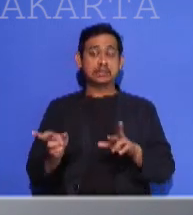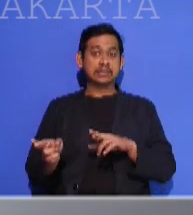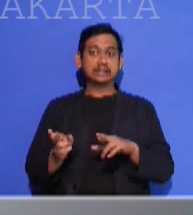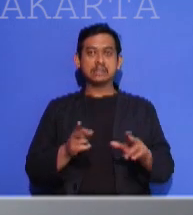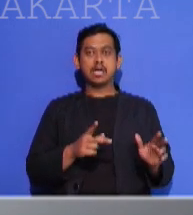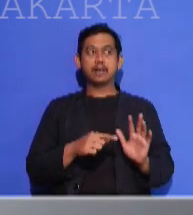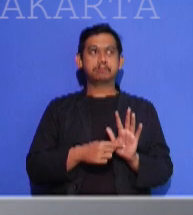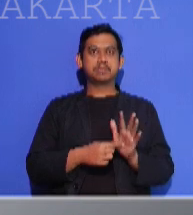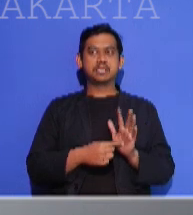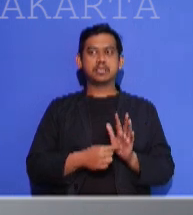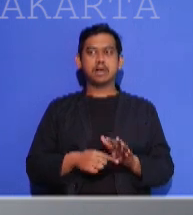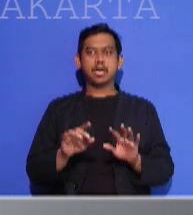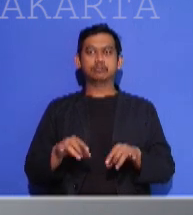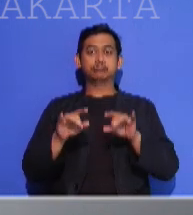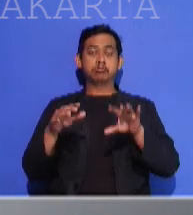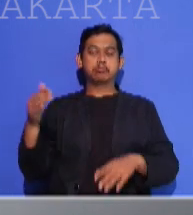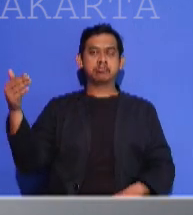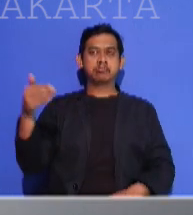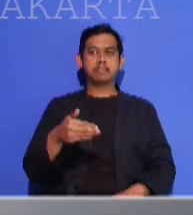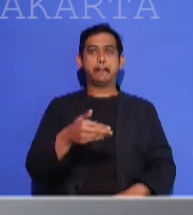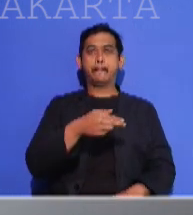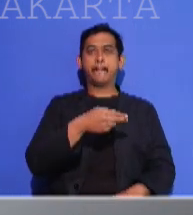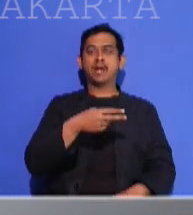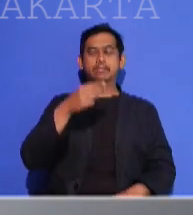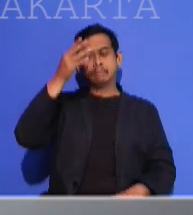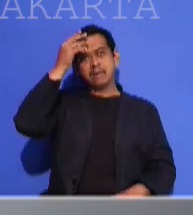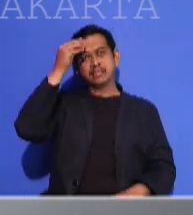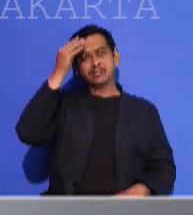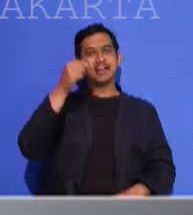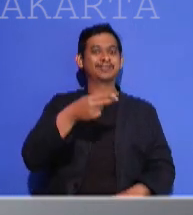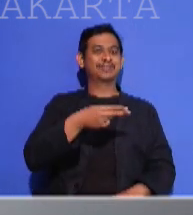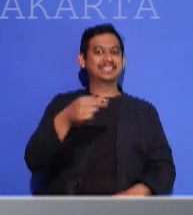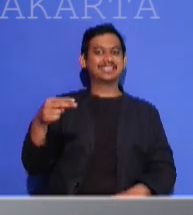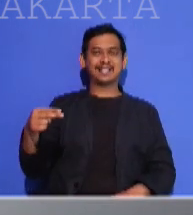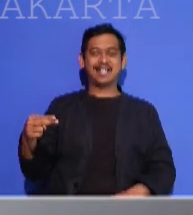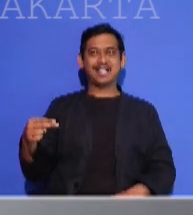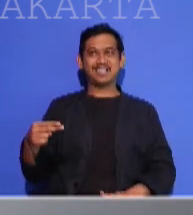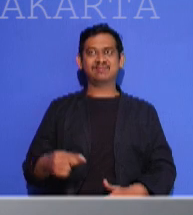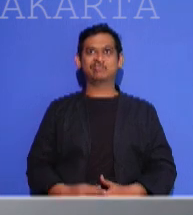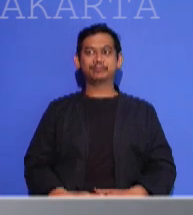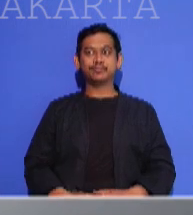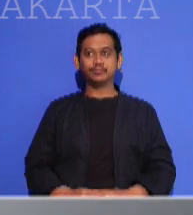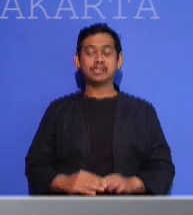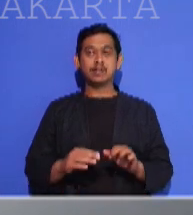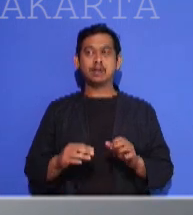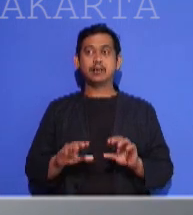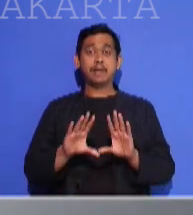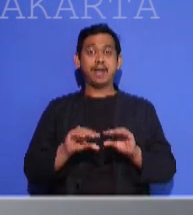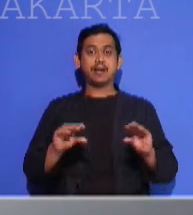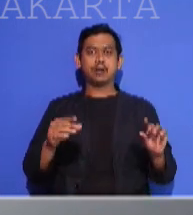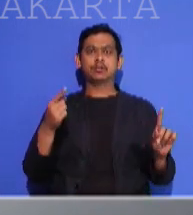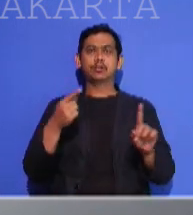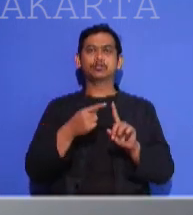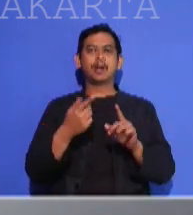memberikan kesempatan bagi mahasiswa Australia untuk melakukan studi di luar negeri dan program magang dalam membangun hubungan dan jaringan di